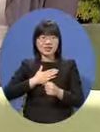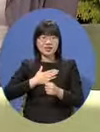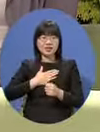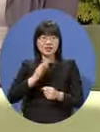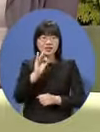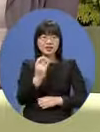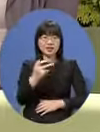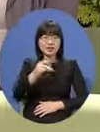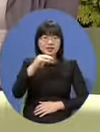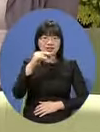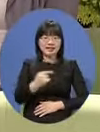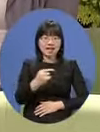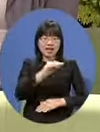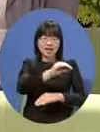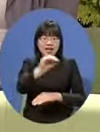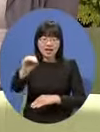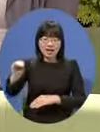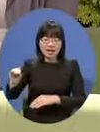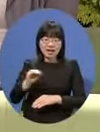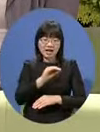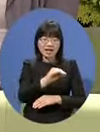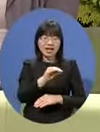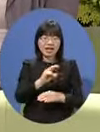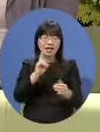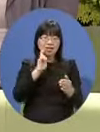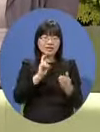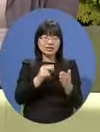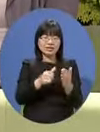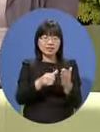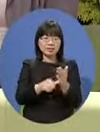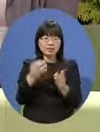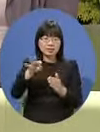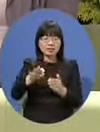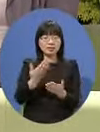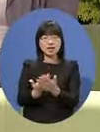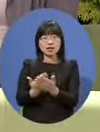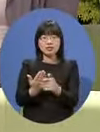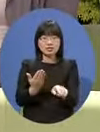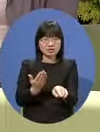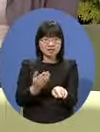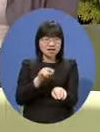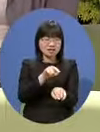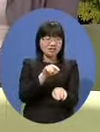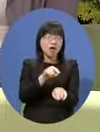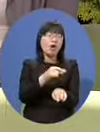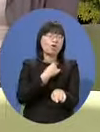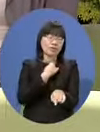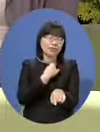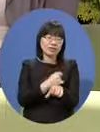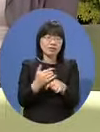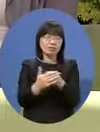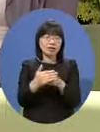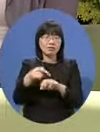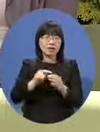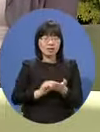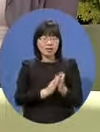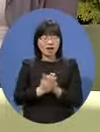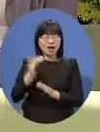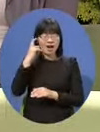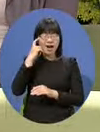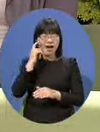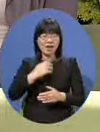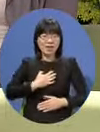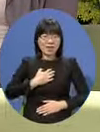오케스트라 악기 배치표를 구해서 달라고 하더라고요. 그러더니 이 악기가 하고 싶다고. 그래서 제가 마음이 변할까 봐 그